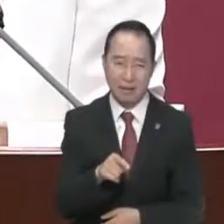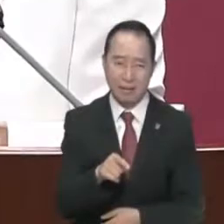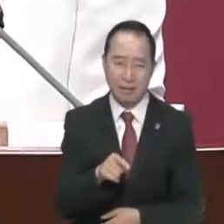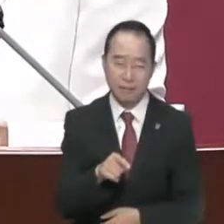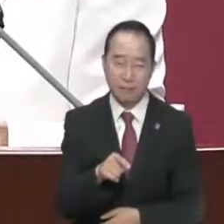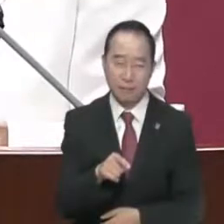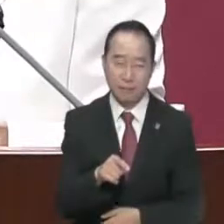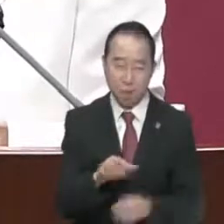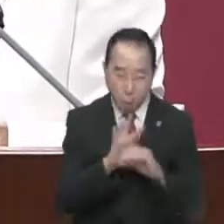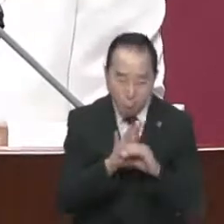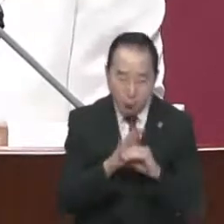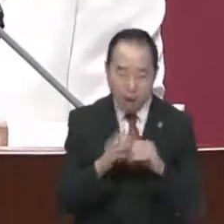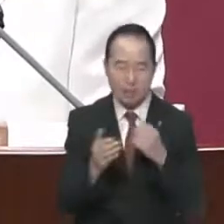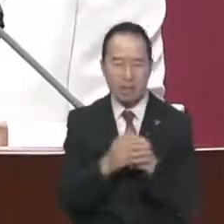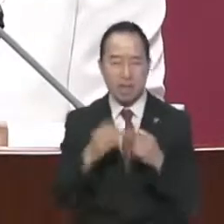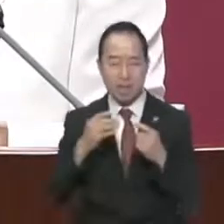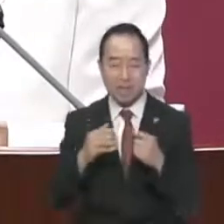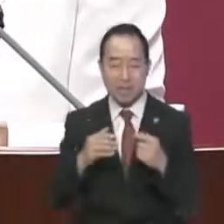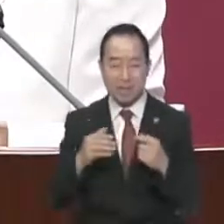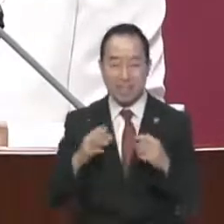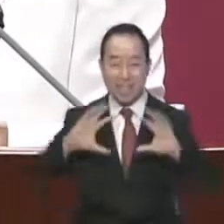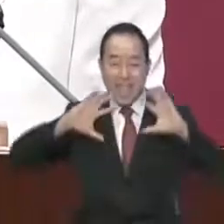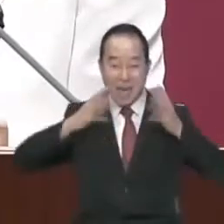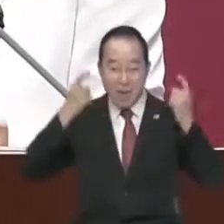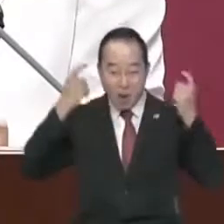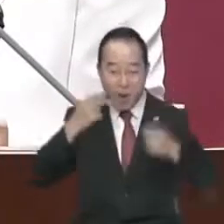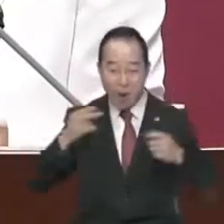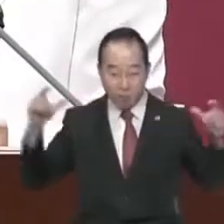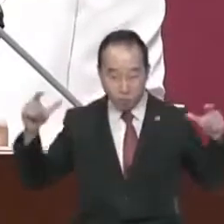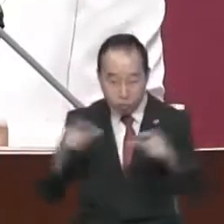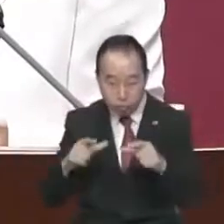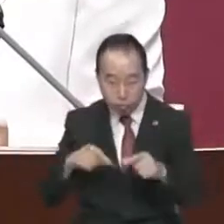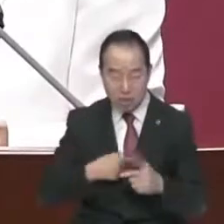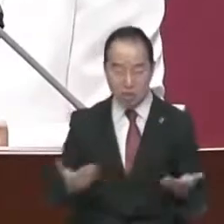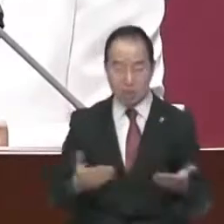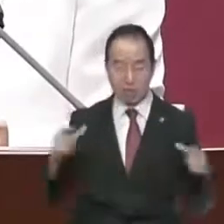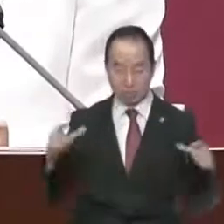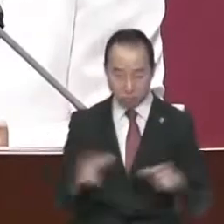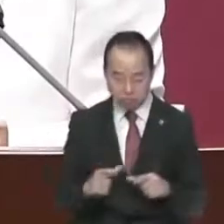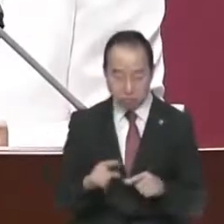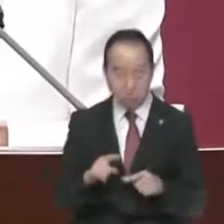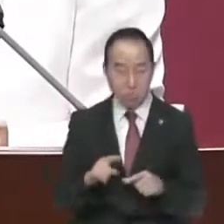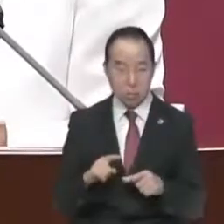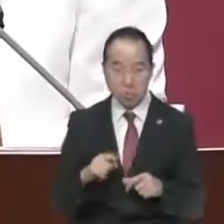여권이 발급을 안 하고 그러니까 일거리가 줄어들고